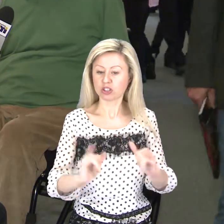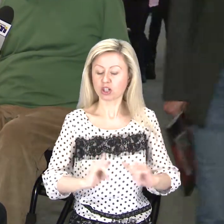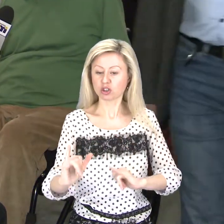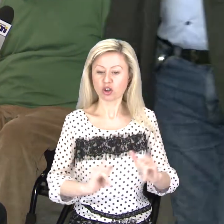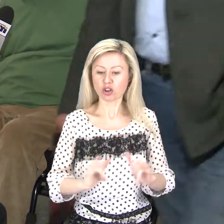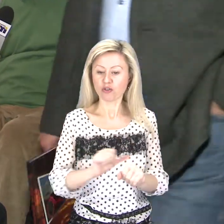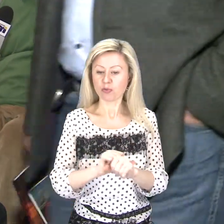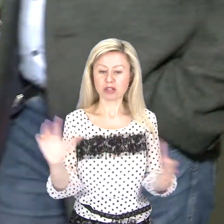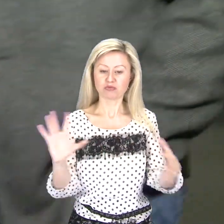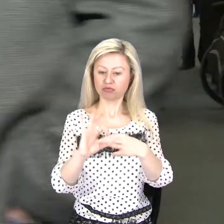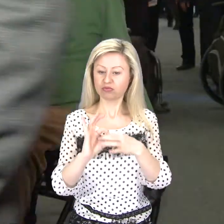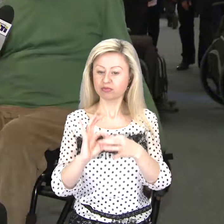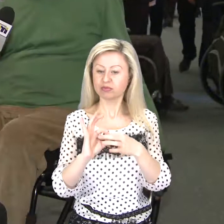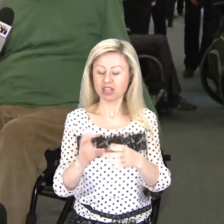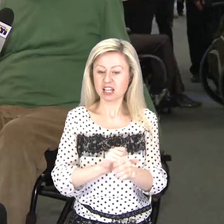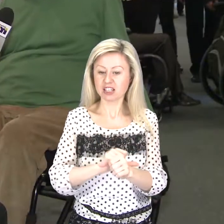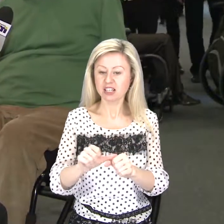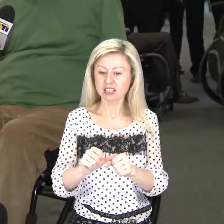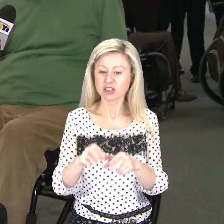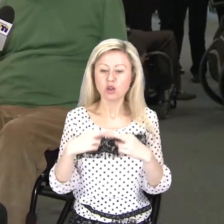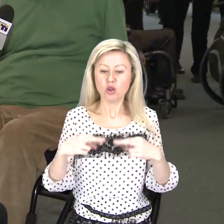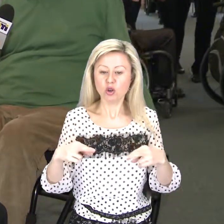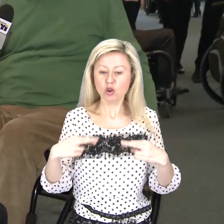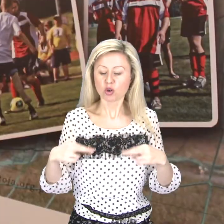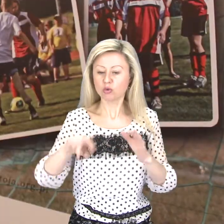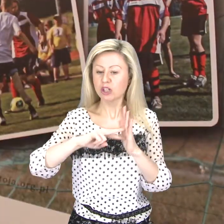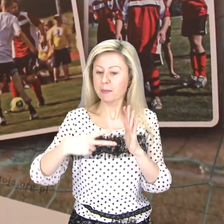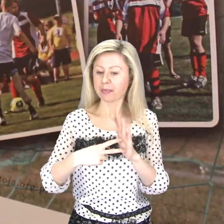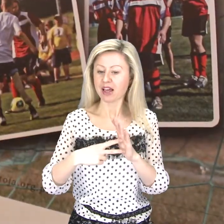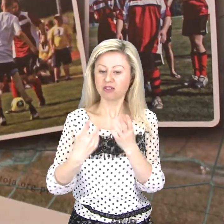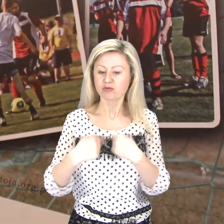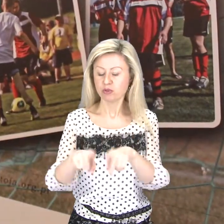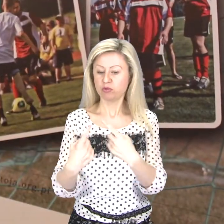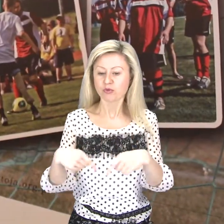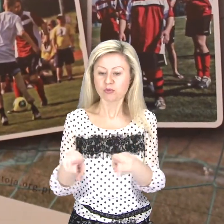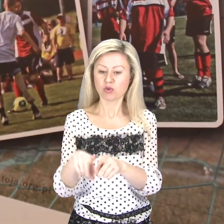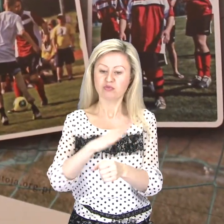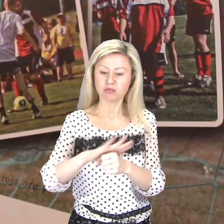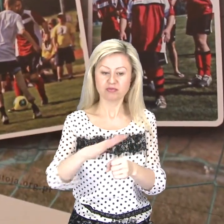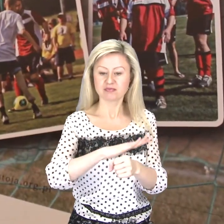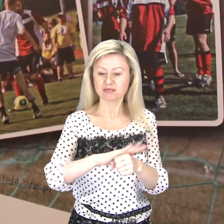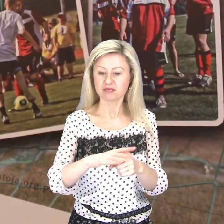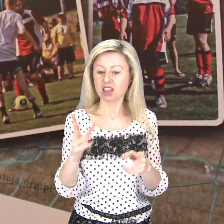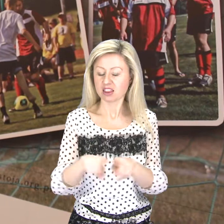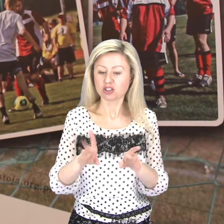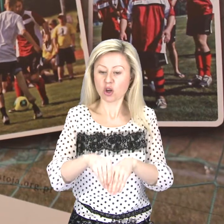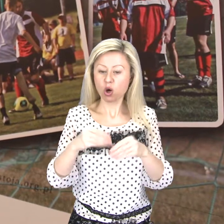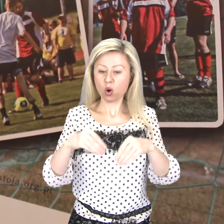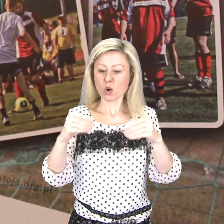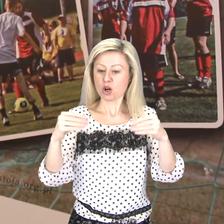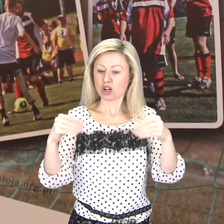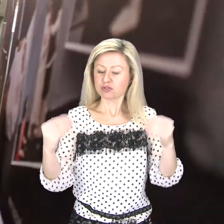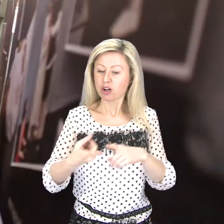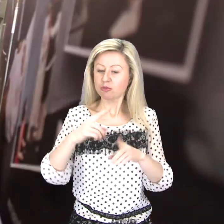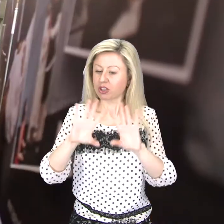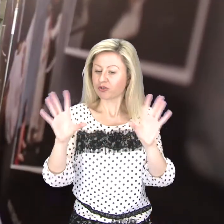Dolnym Śląsku jest spójne, że realizuje wiele projektów, że ma duże możliwości rozwoju. Ale przede